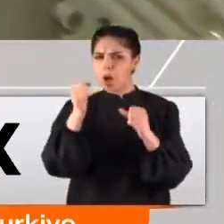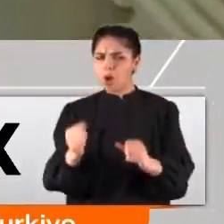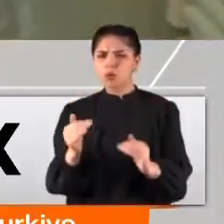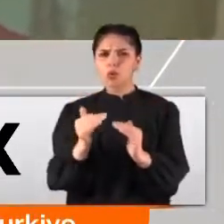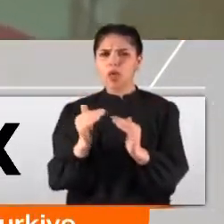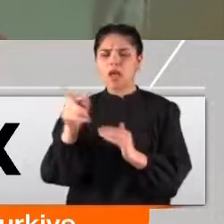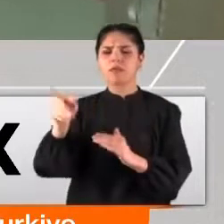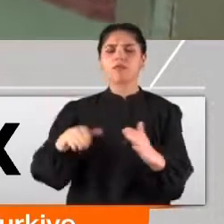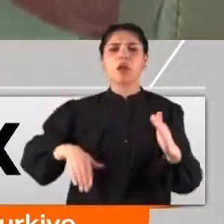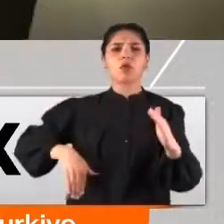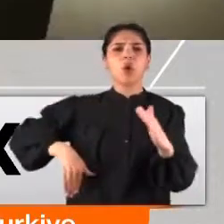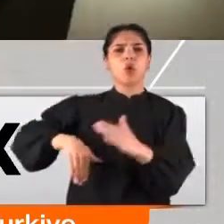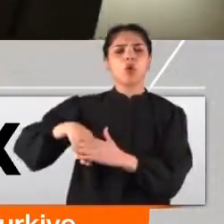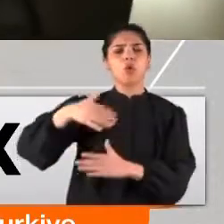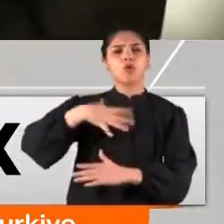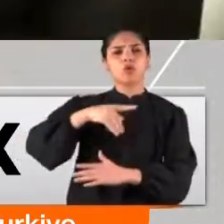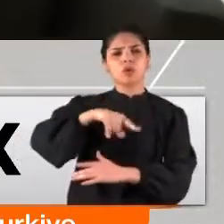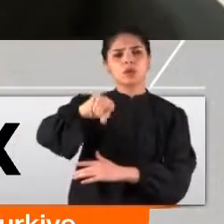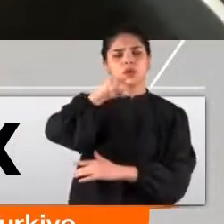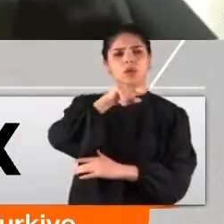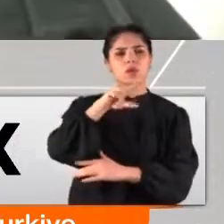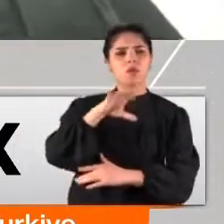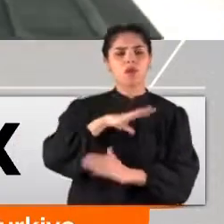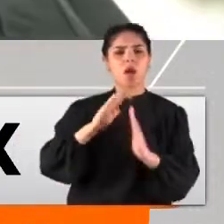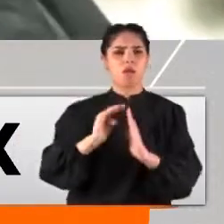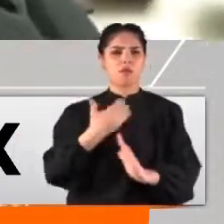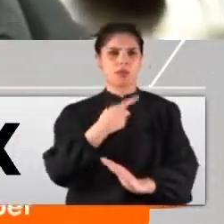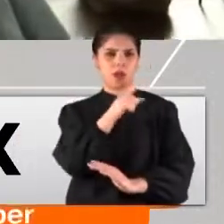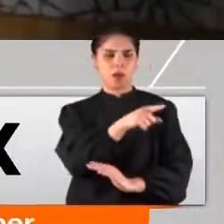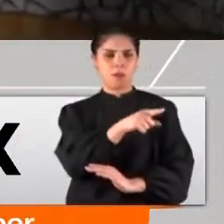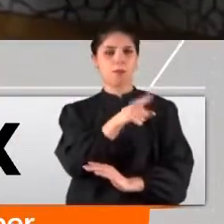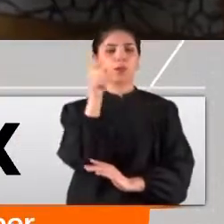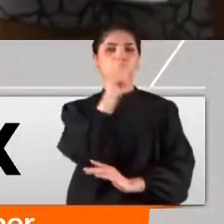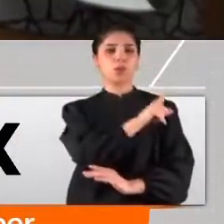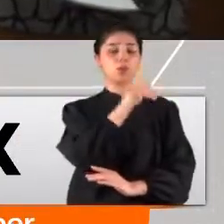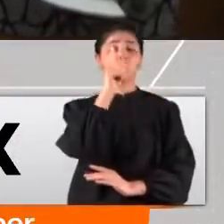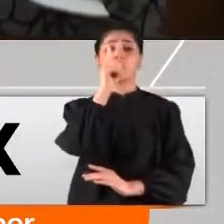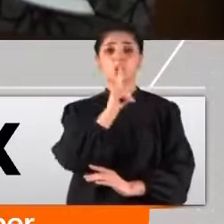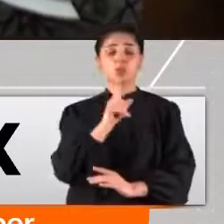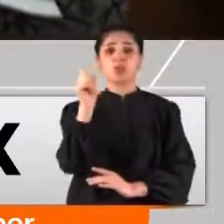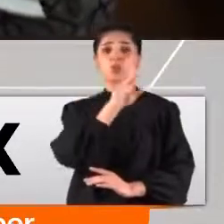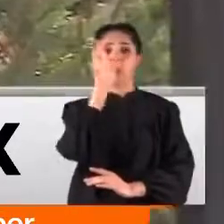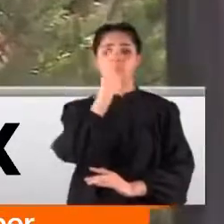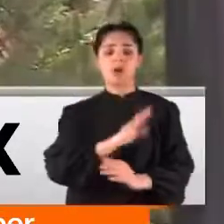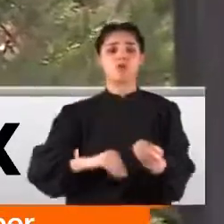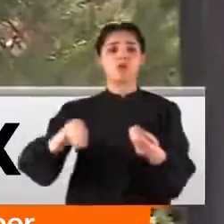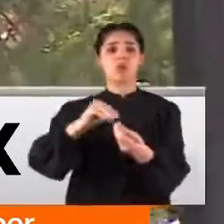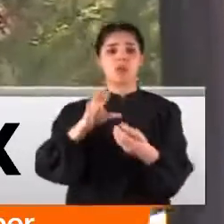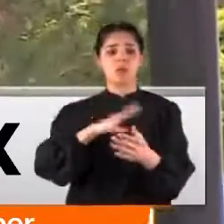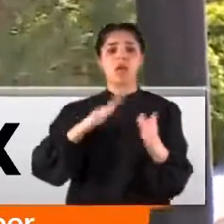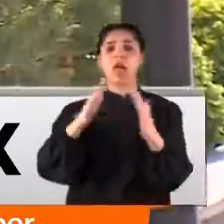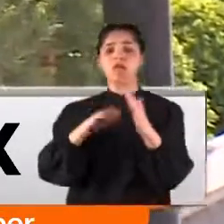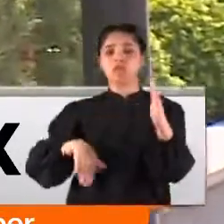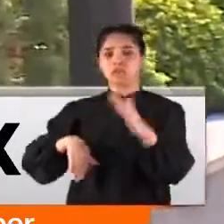evden çıkmasını insanlar istemeye başladı ev sahipleri. %100'ün, %500'ün üzerinde kira artışları oldu. Ya evden